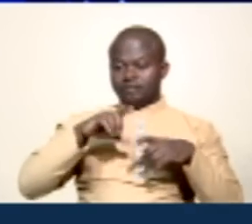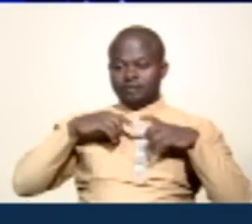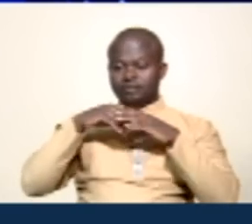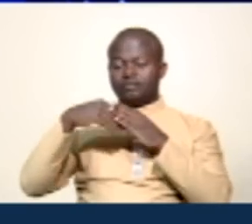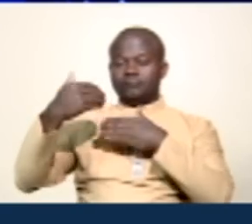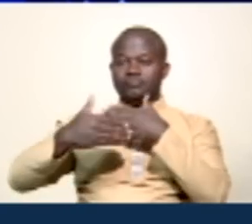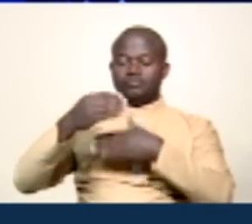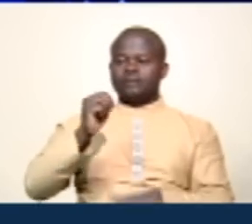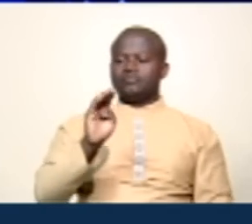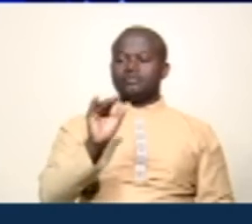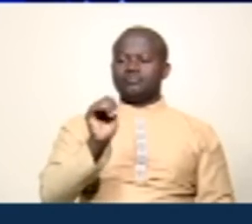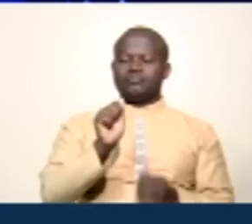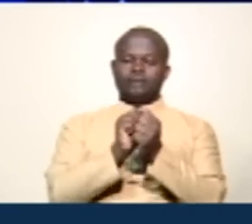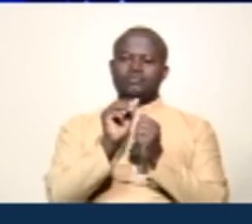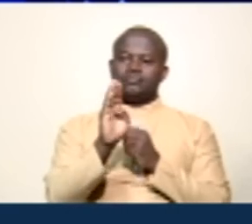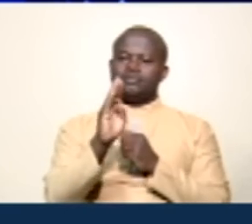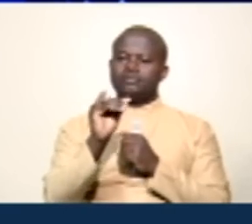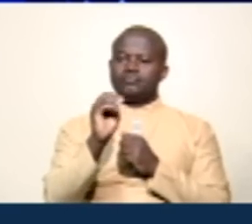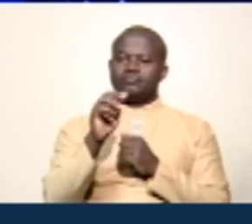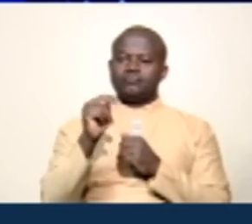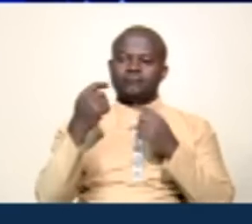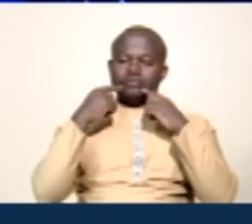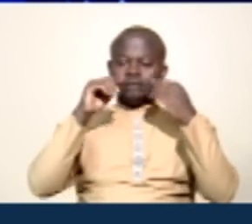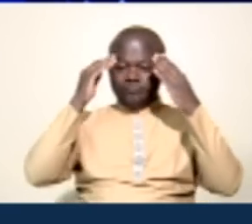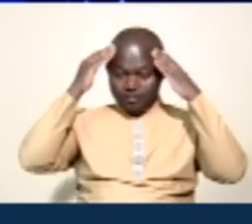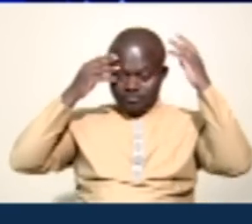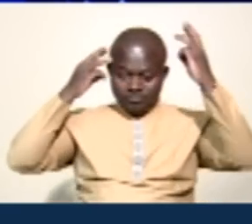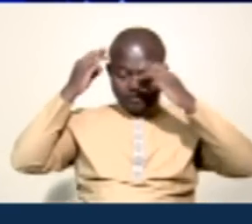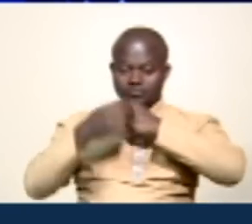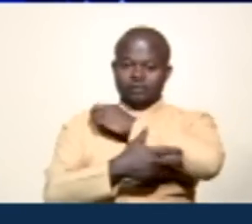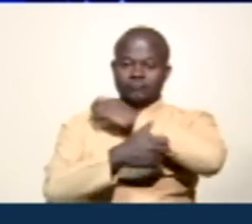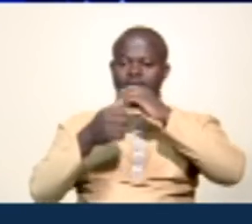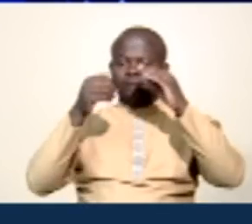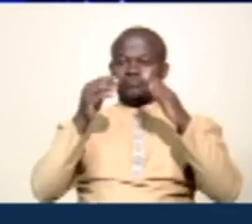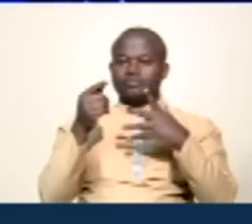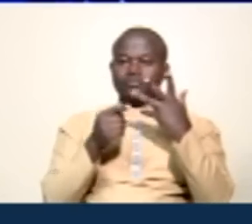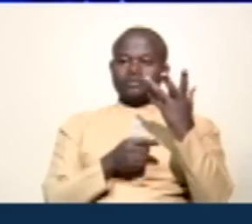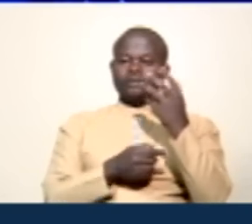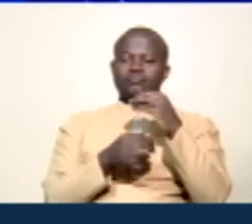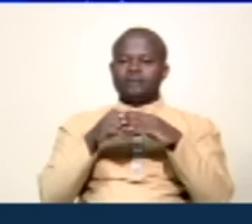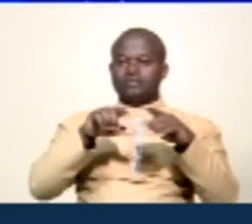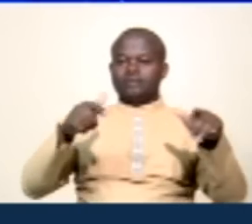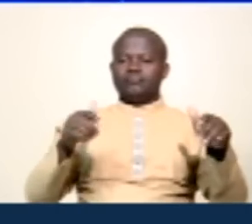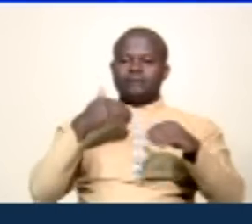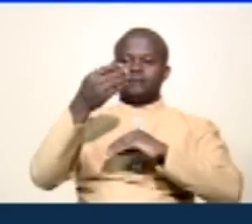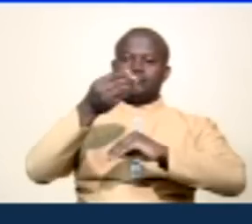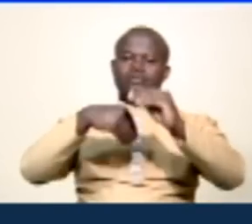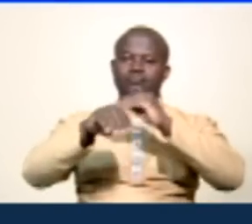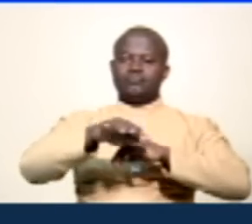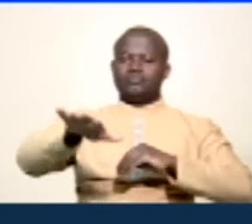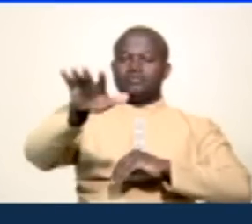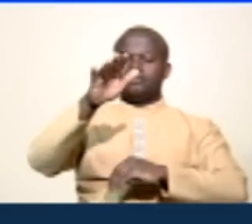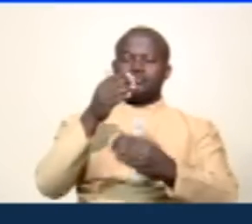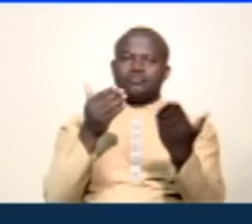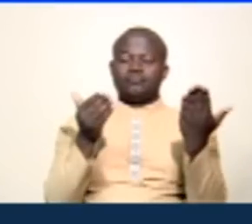bice by'imirenge ya Mbuye na by'Imana bavuga ko bahangayikishijwe n'ubujura bw'imyaka yibwa mu mirima ikaza kugurishirizwa ku